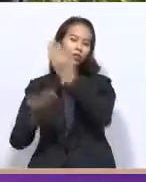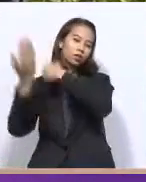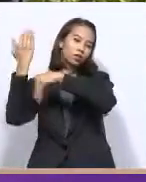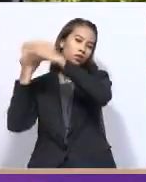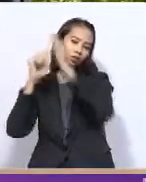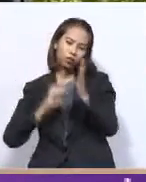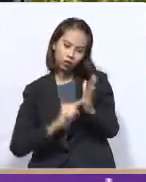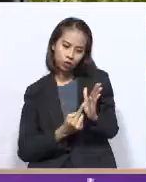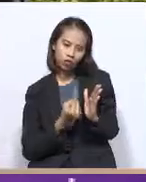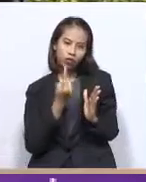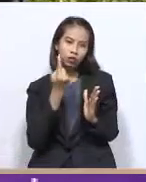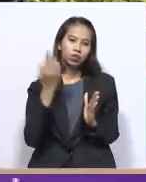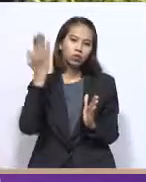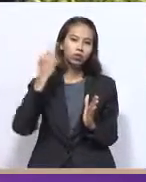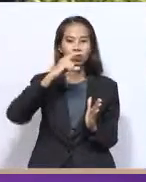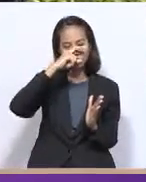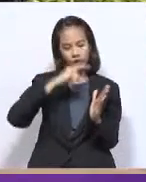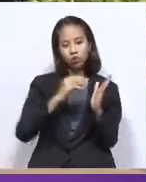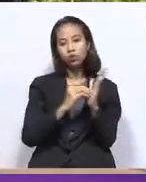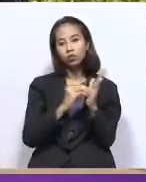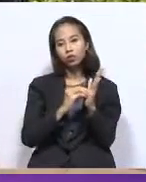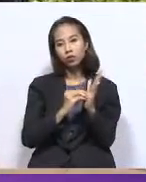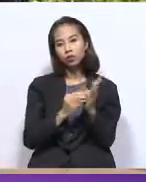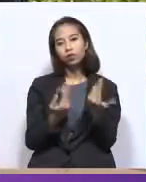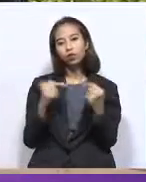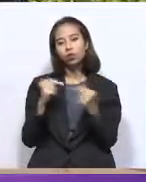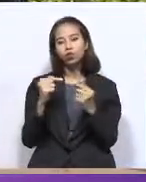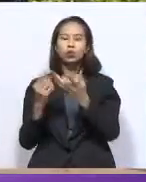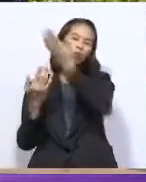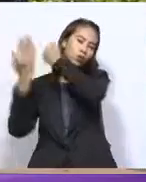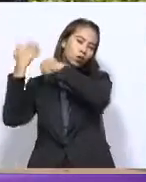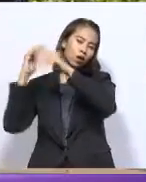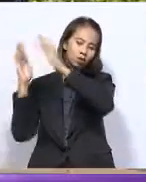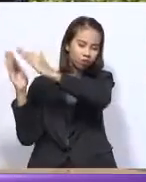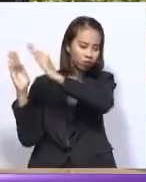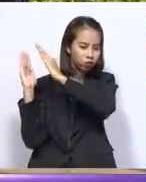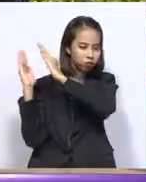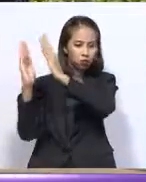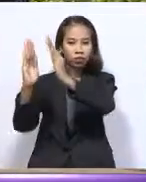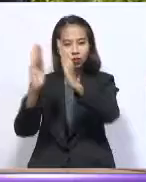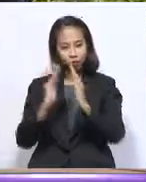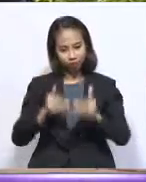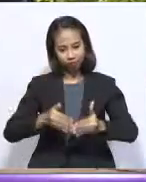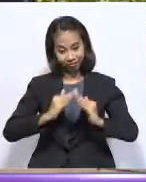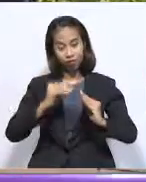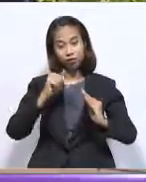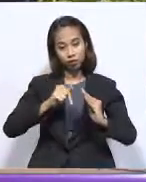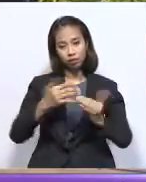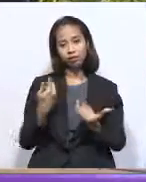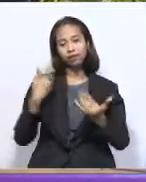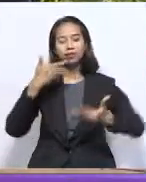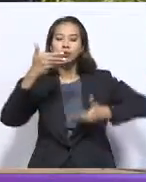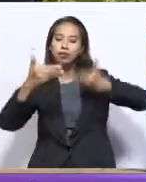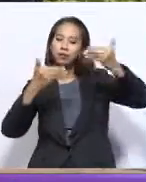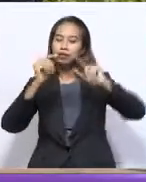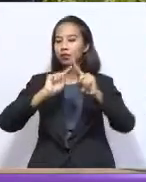ย์แห่งแรกในกรุงสยามนะครับที่จำลองมาในบรรยากาศแบบย้อนยุคตั้งแต่สมัยรัชกาลที่5ครับซึ่งด้านในจะมีกิจกรรมอะ